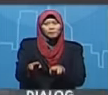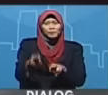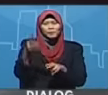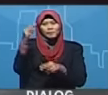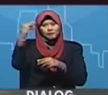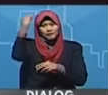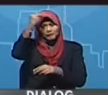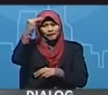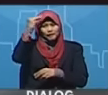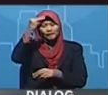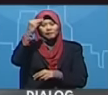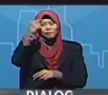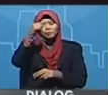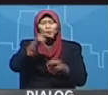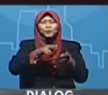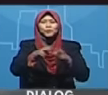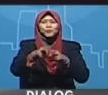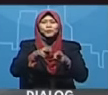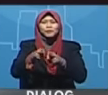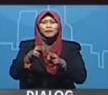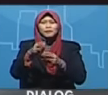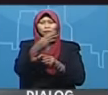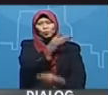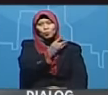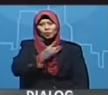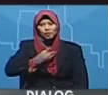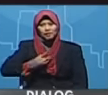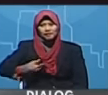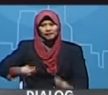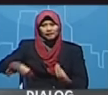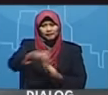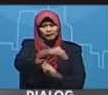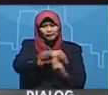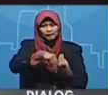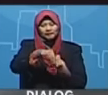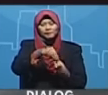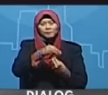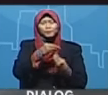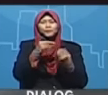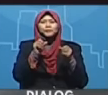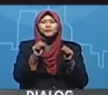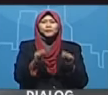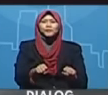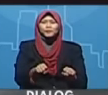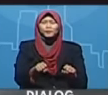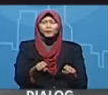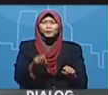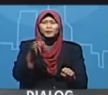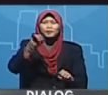Mekah untuk urusan umrah ini. Jadi itu sebentar selalu. Sekali lagi anda boleh layari